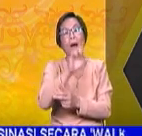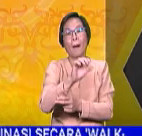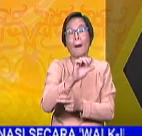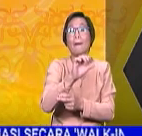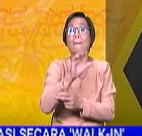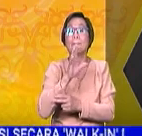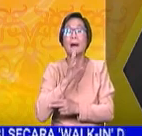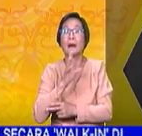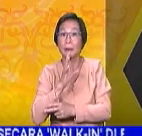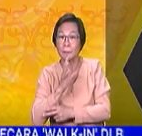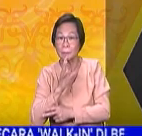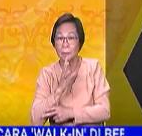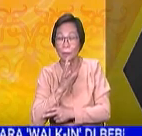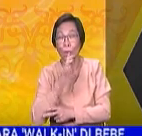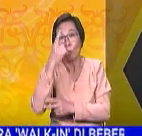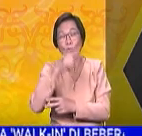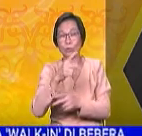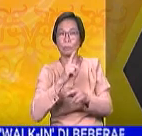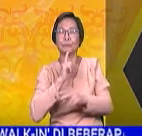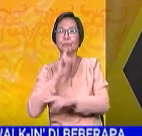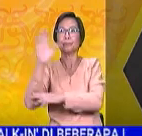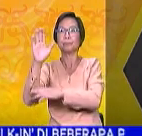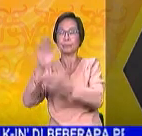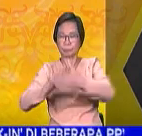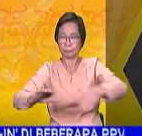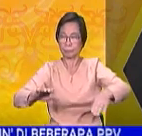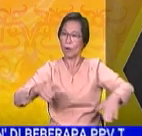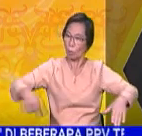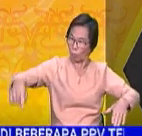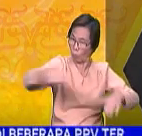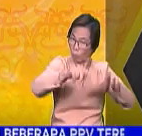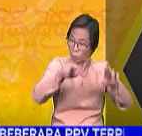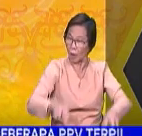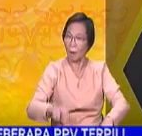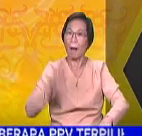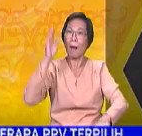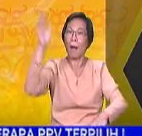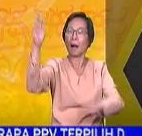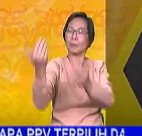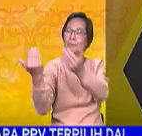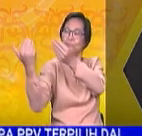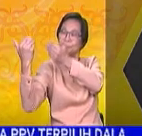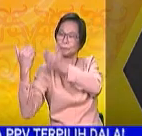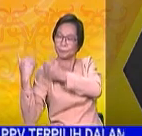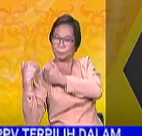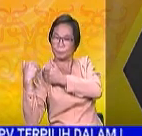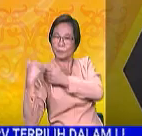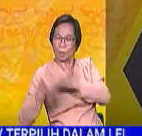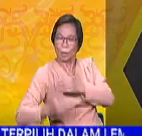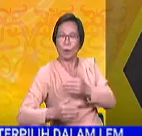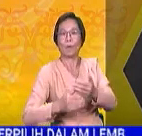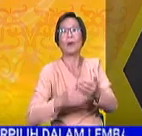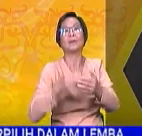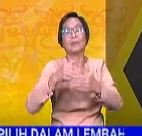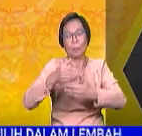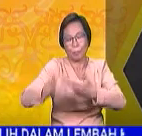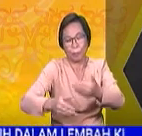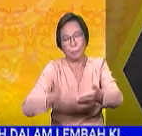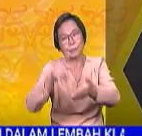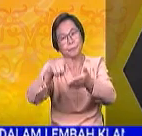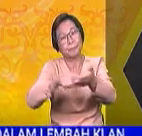ilmuwebsite berkata ia bagi menjamin keselamatan rakyat yang akan menunaikan tanggung jawab dalam proses demokrasi